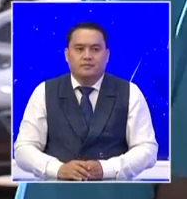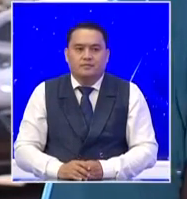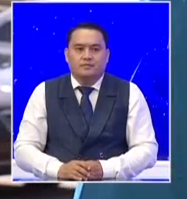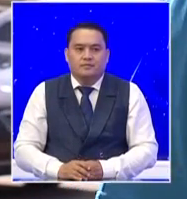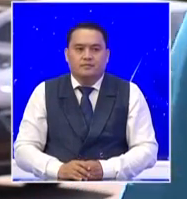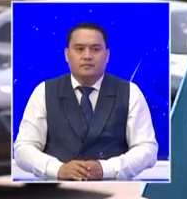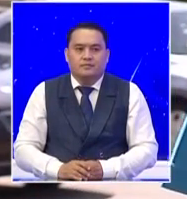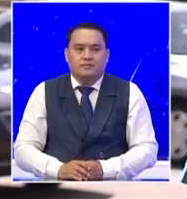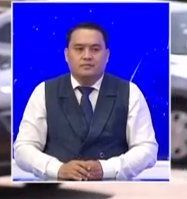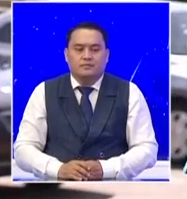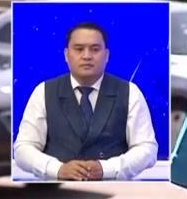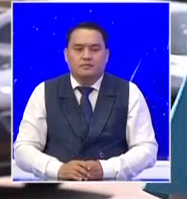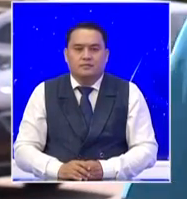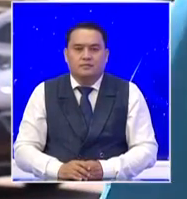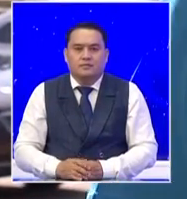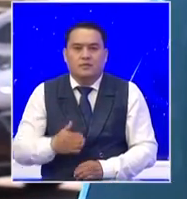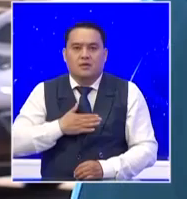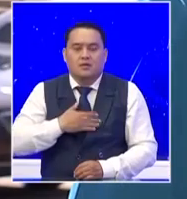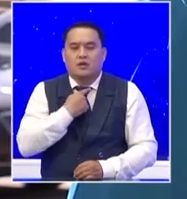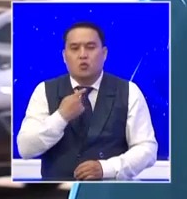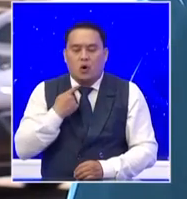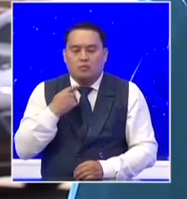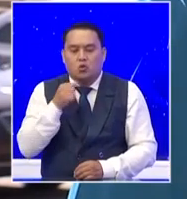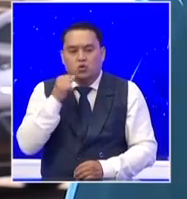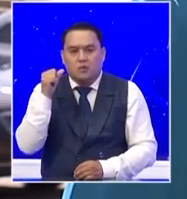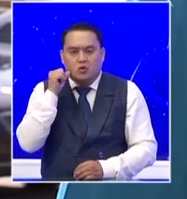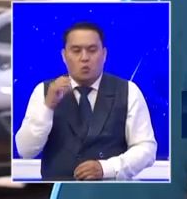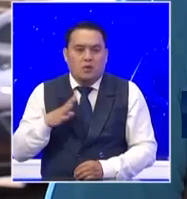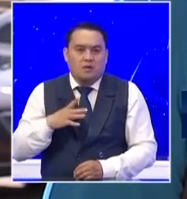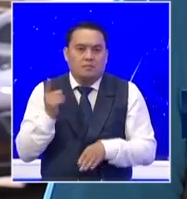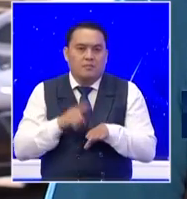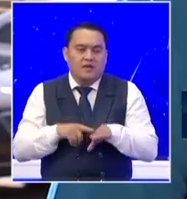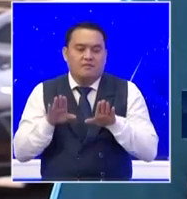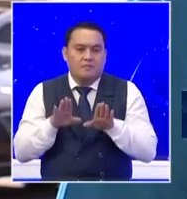Детская спортивная школа номер один, город Талдыкурган. Числится